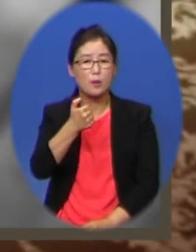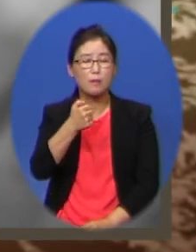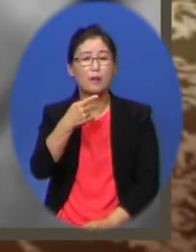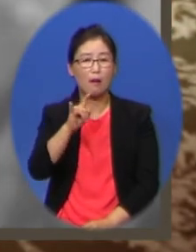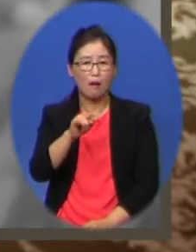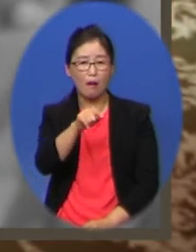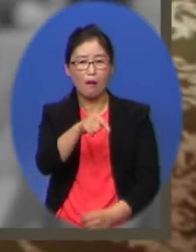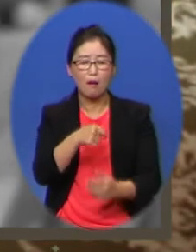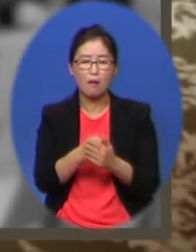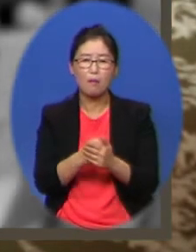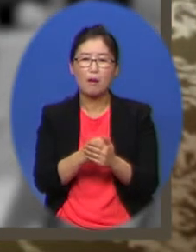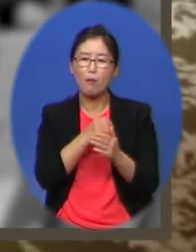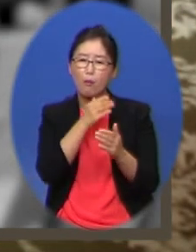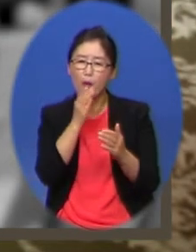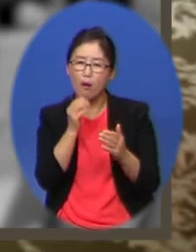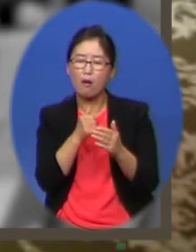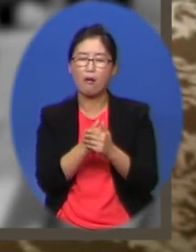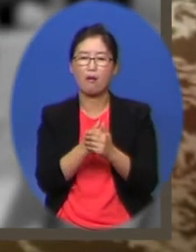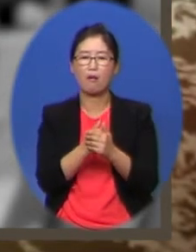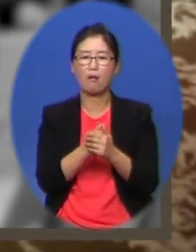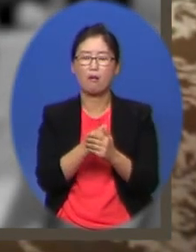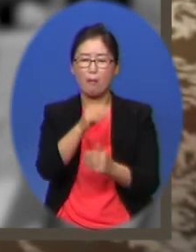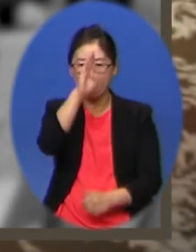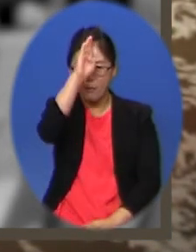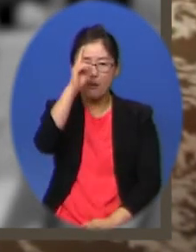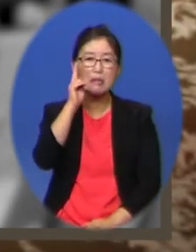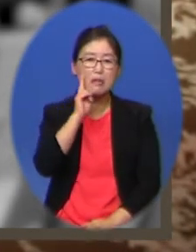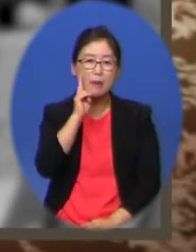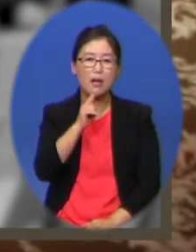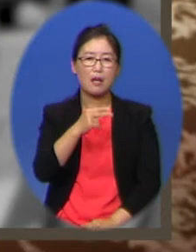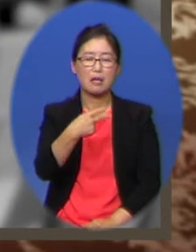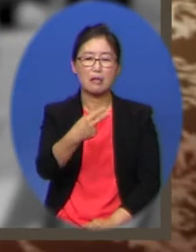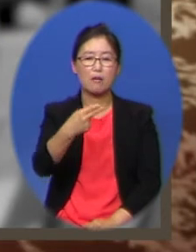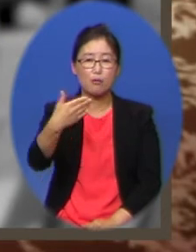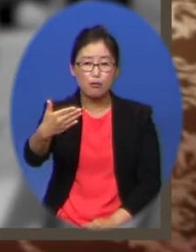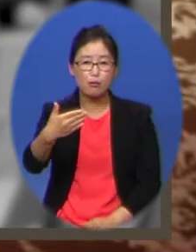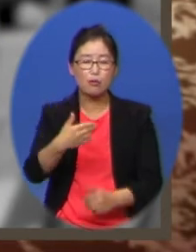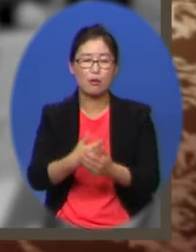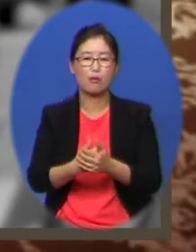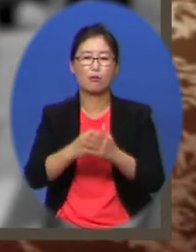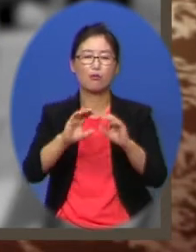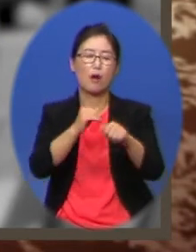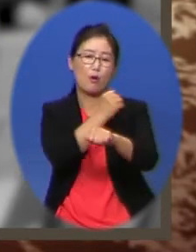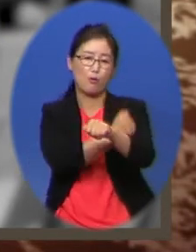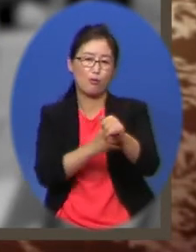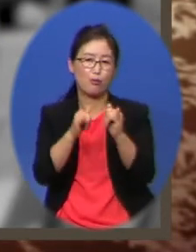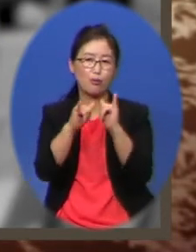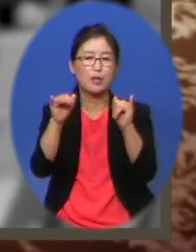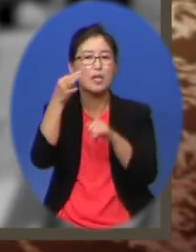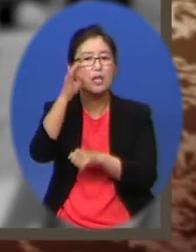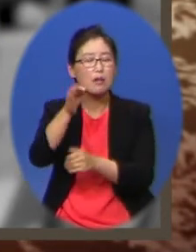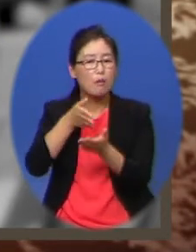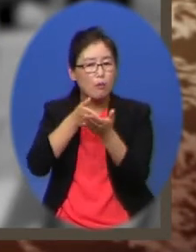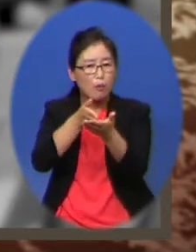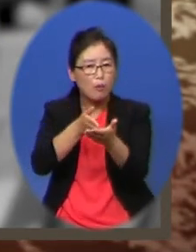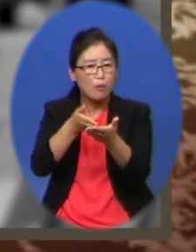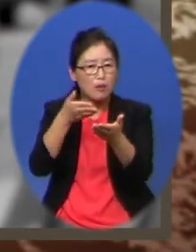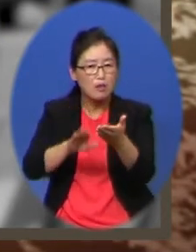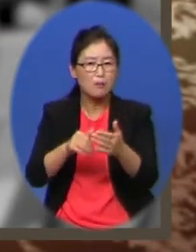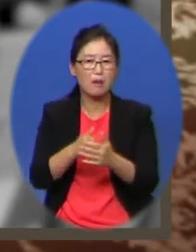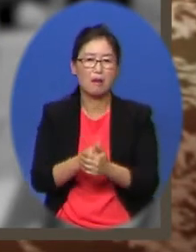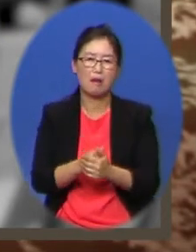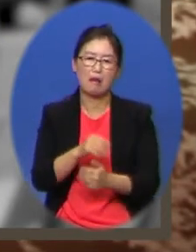악화됐다. 그는 2009년 국가유공자로 인정해달라고 요구했지만 상위 등급에 못